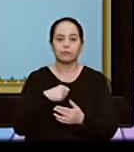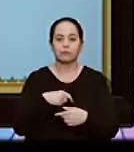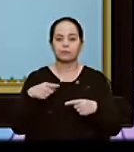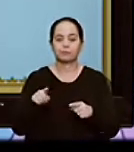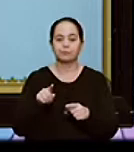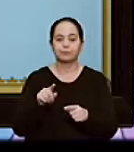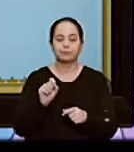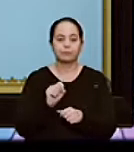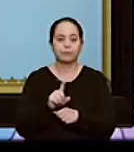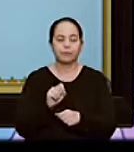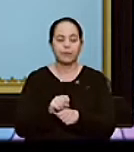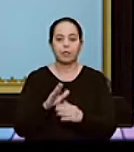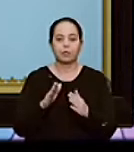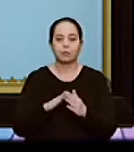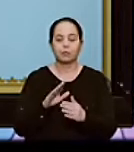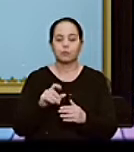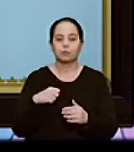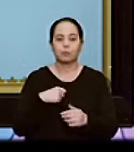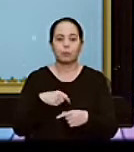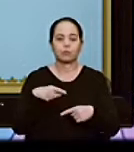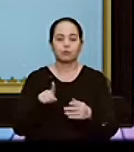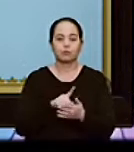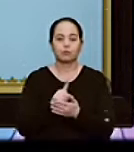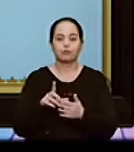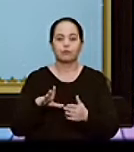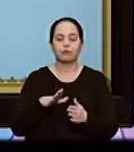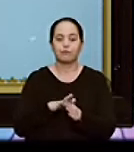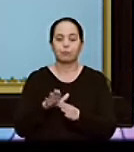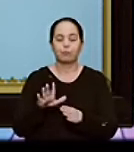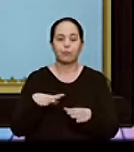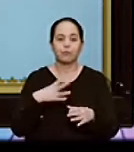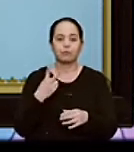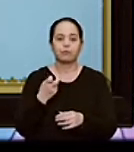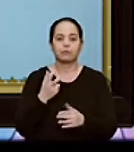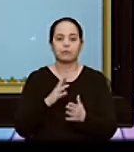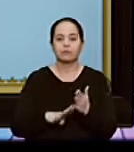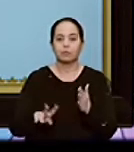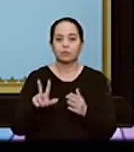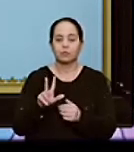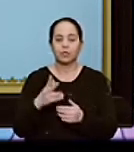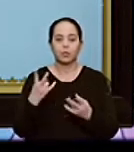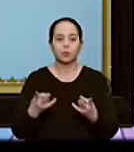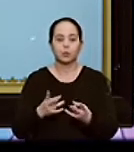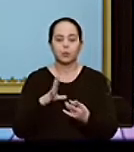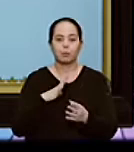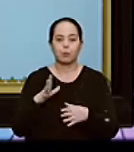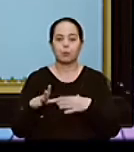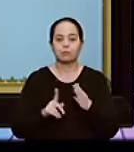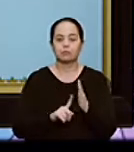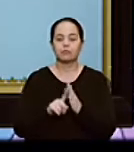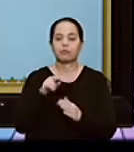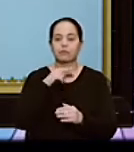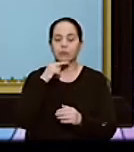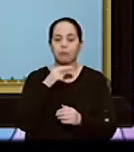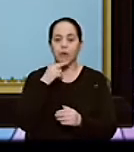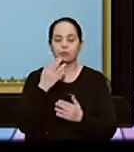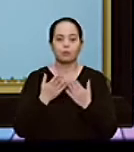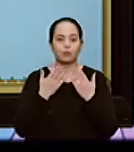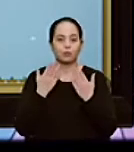заданием. Дома самостоятельно вы должны были выполнить упражнение 293. Нужно было упражнение сначала